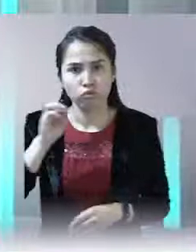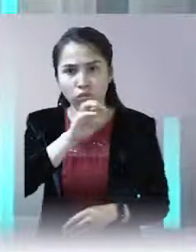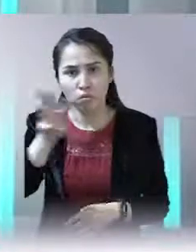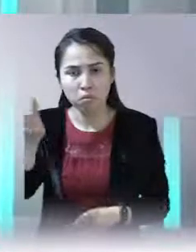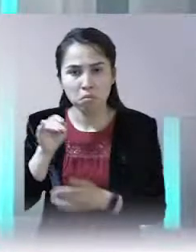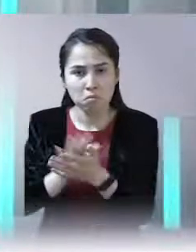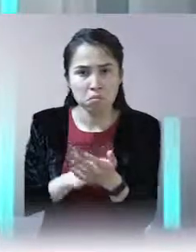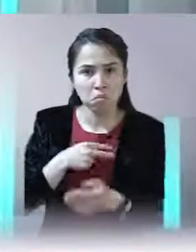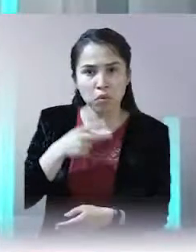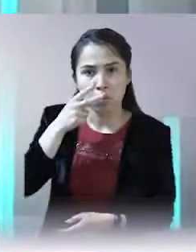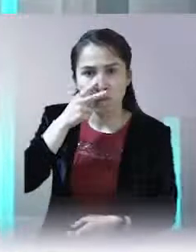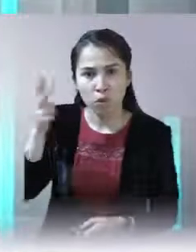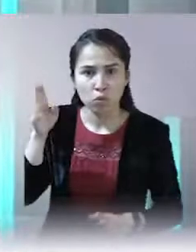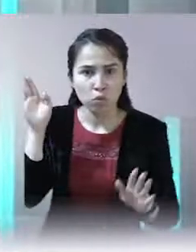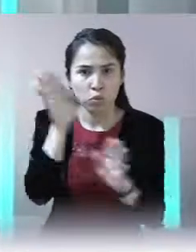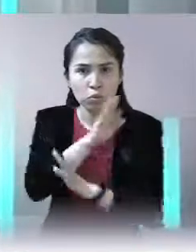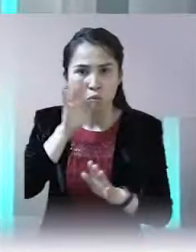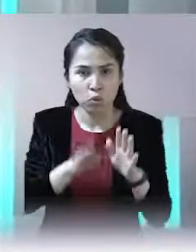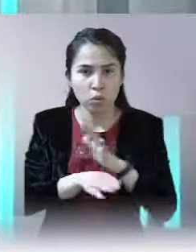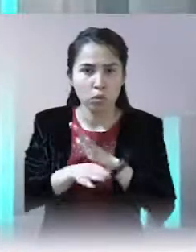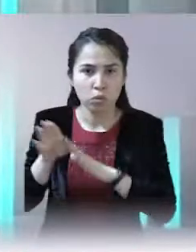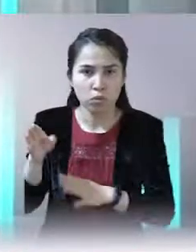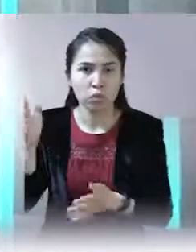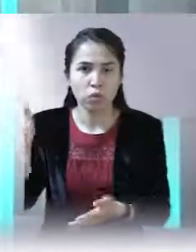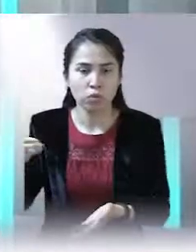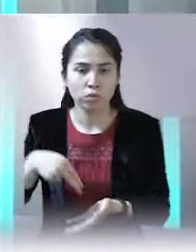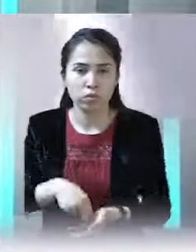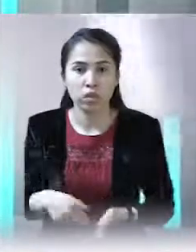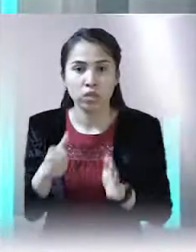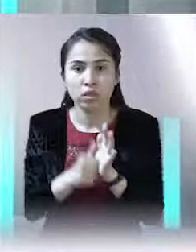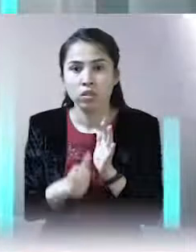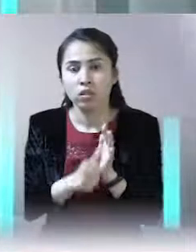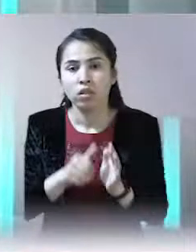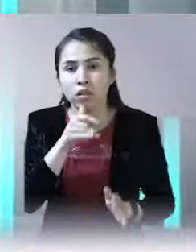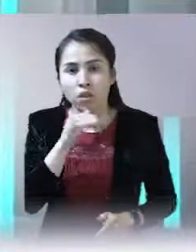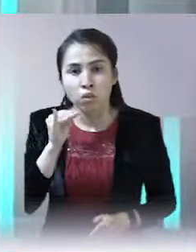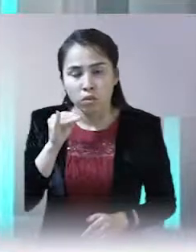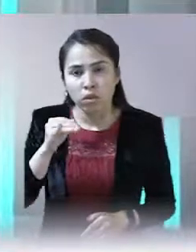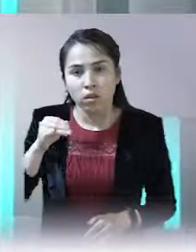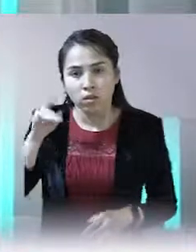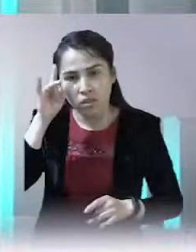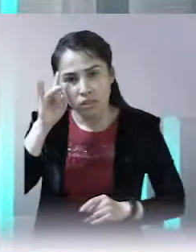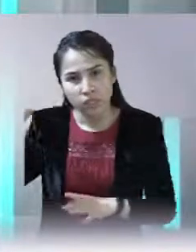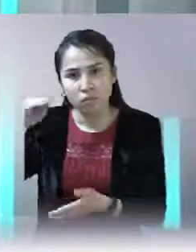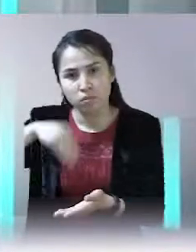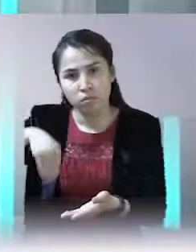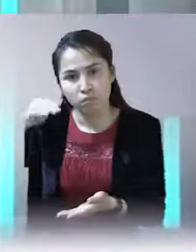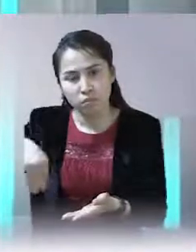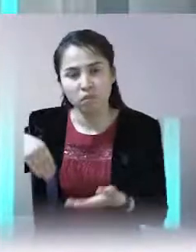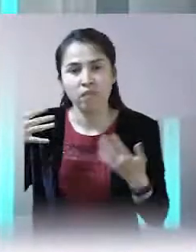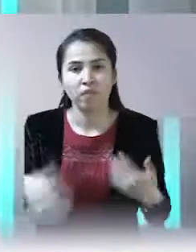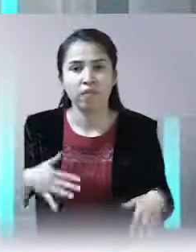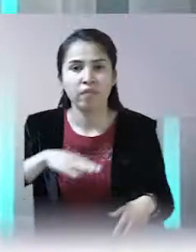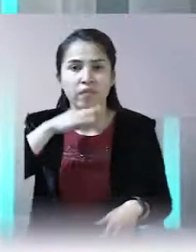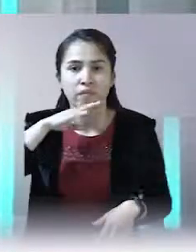сегодня в таразе прошло награждение участников областного интерактивного конкурса ауле танки или тарифы организована областным